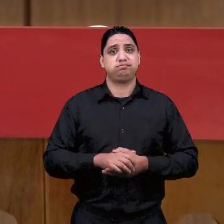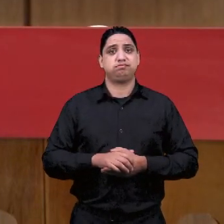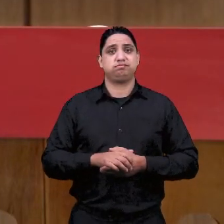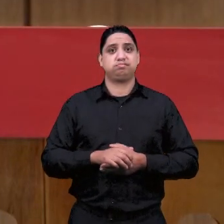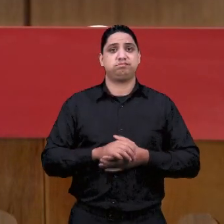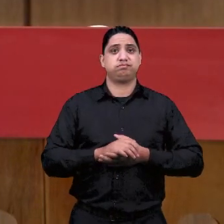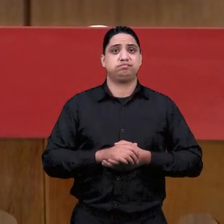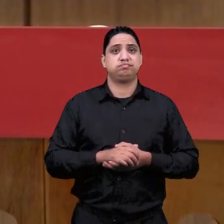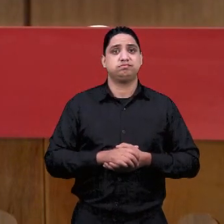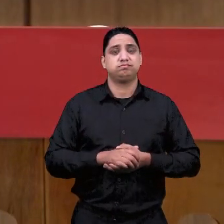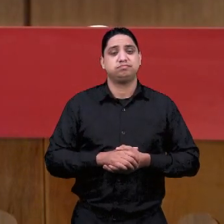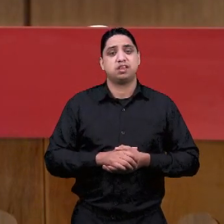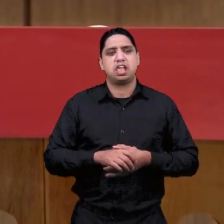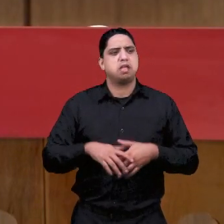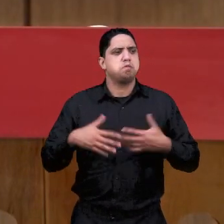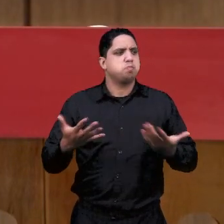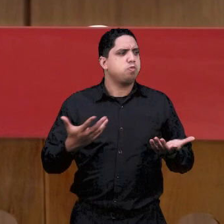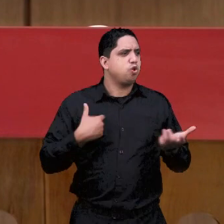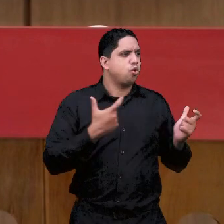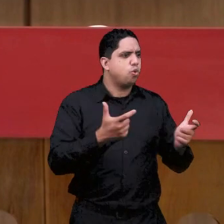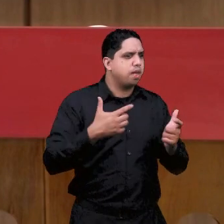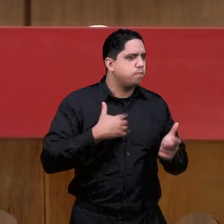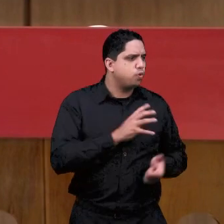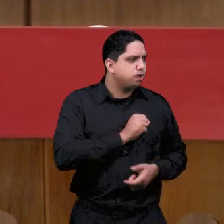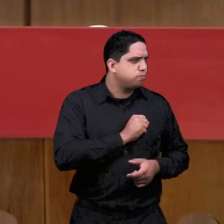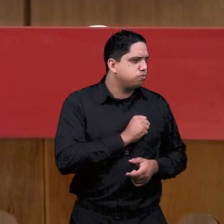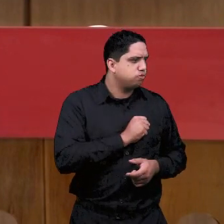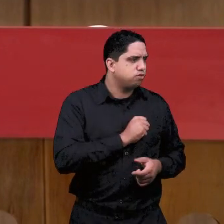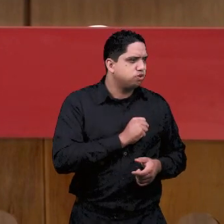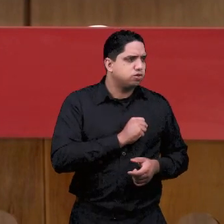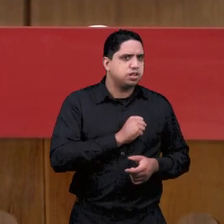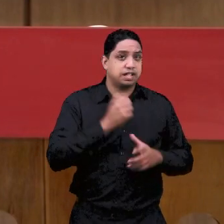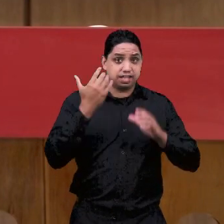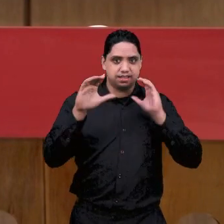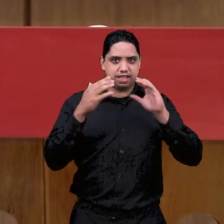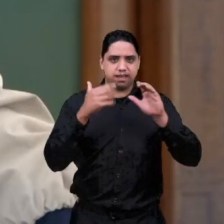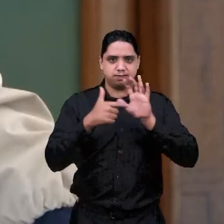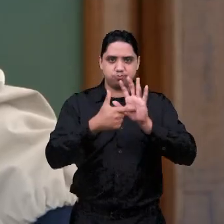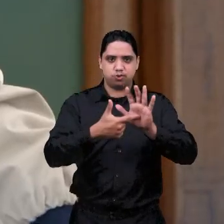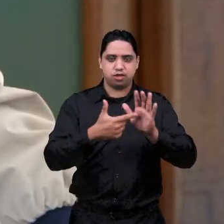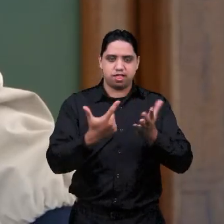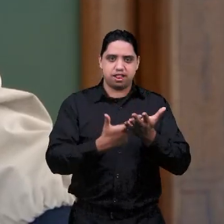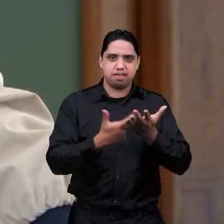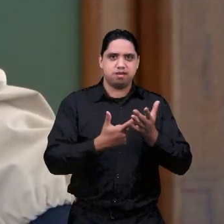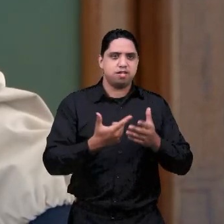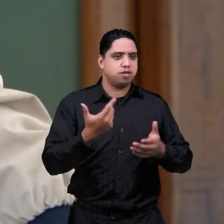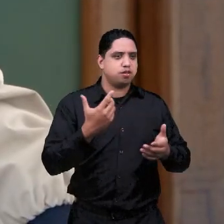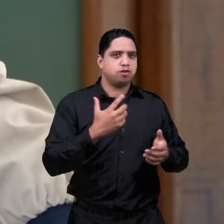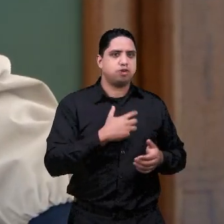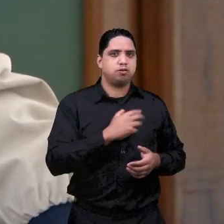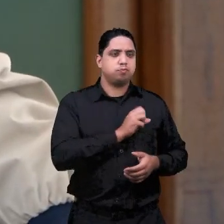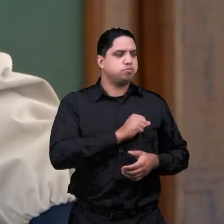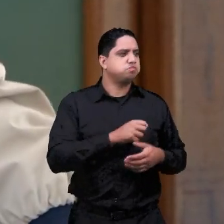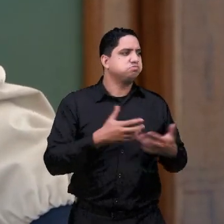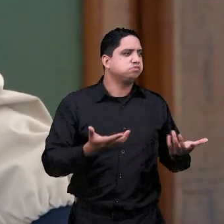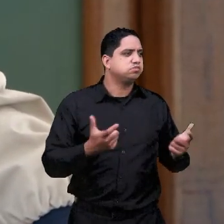ton bien-aimé? Là, on lit en Cantique des Cantiques, le bien-aimé est parti.